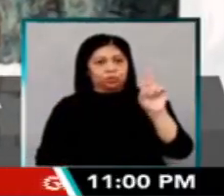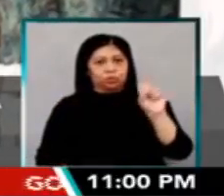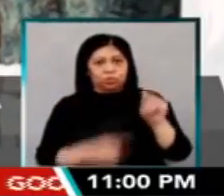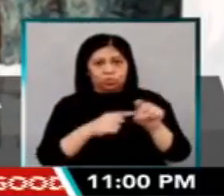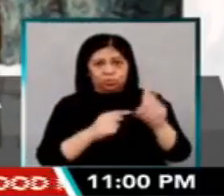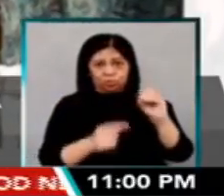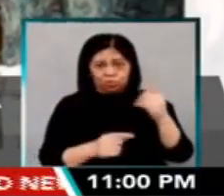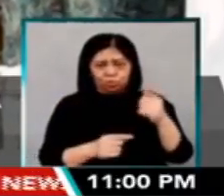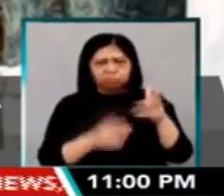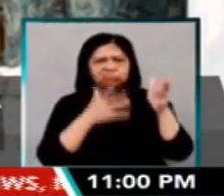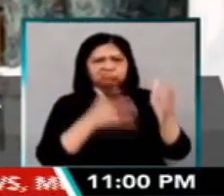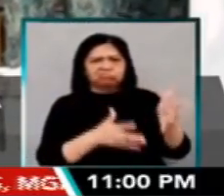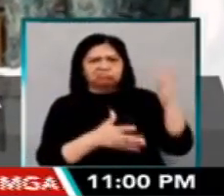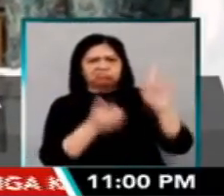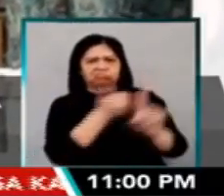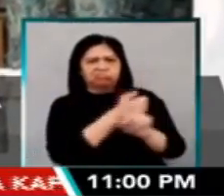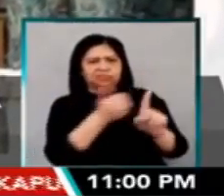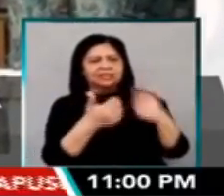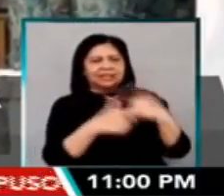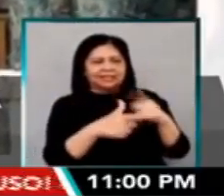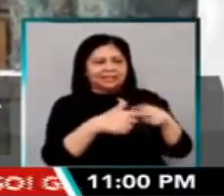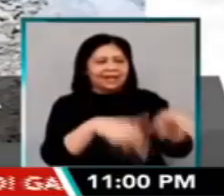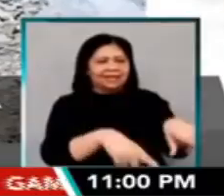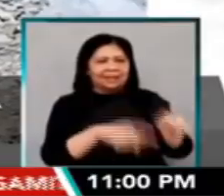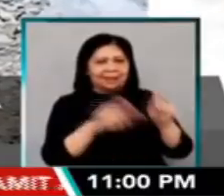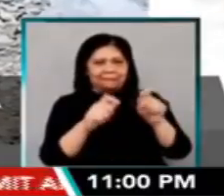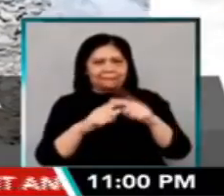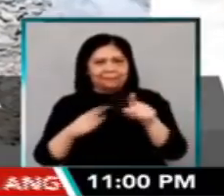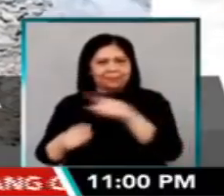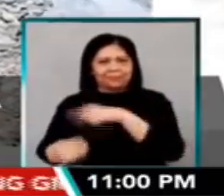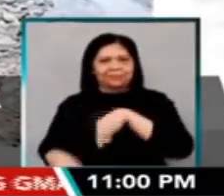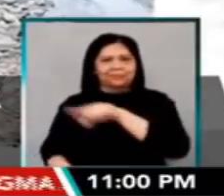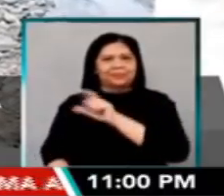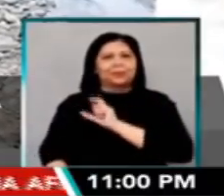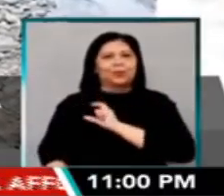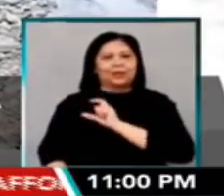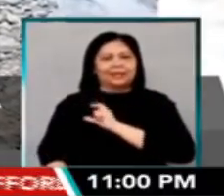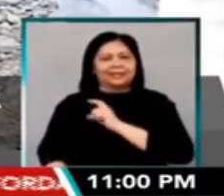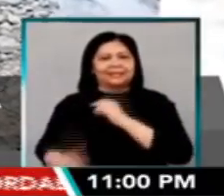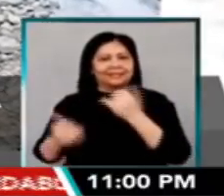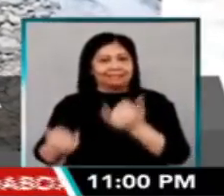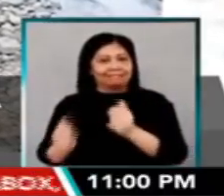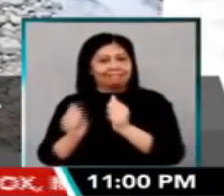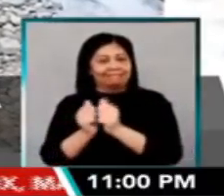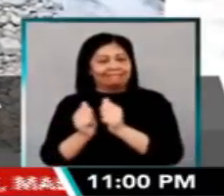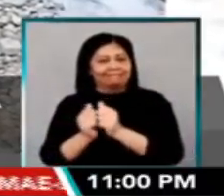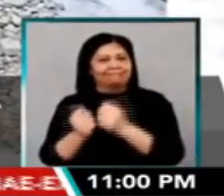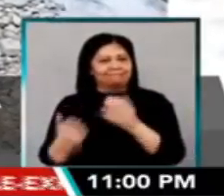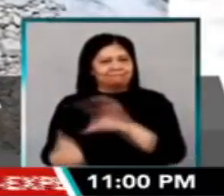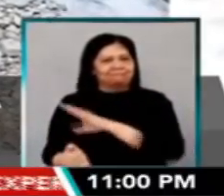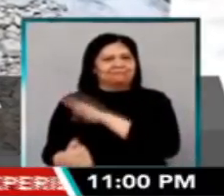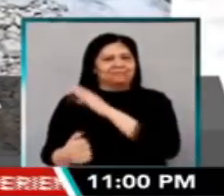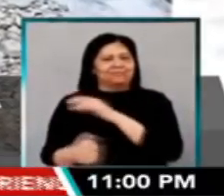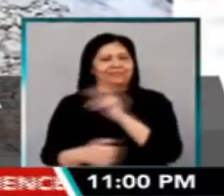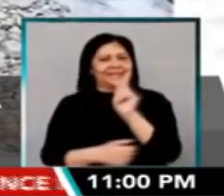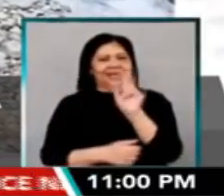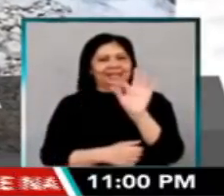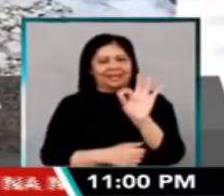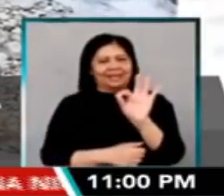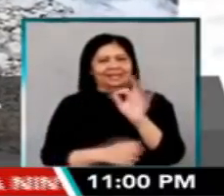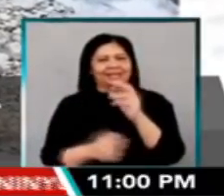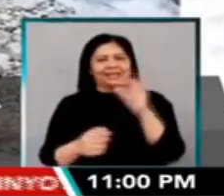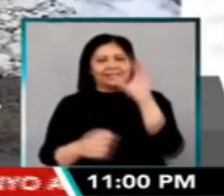noon bago inampon at inilagaan ng mga pulis. Isa na siya ngayon sa mga magigiting na canine search and rescue dogs